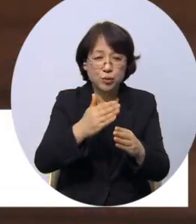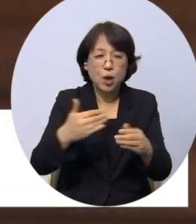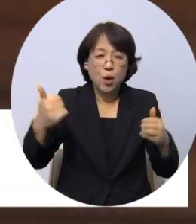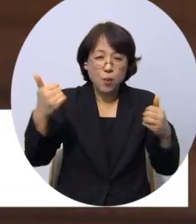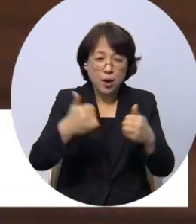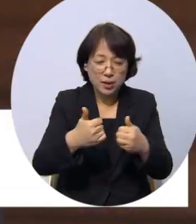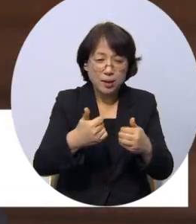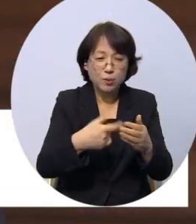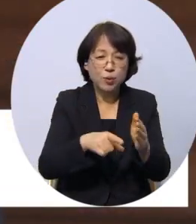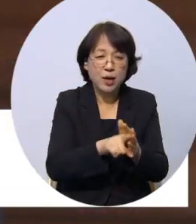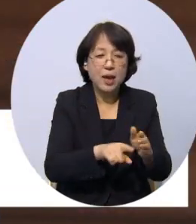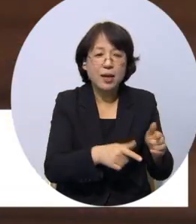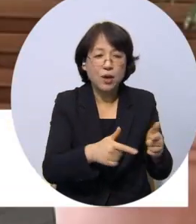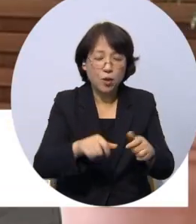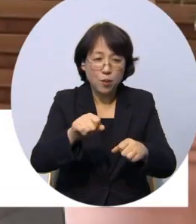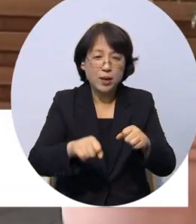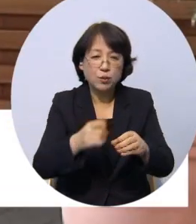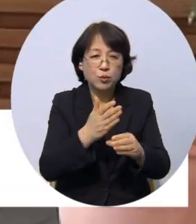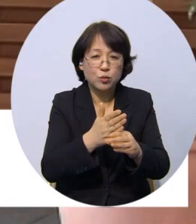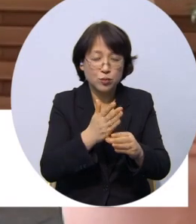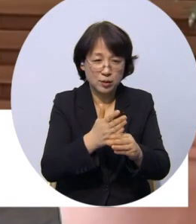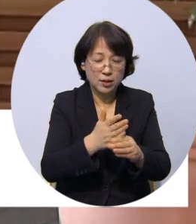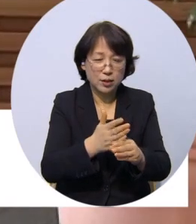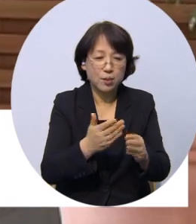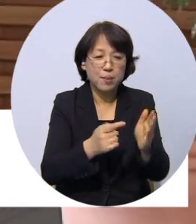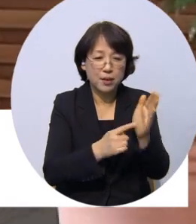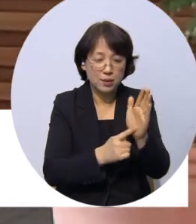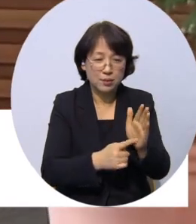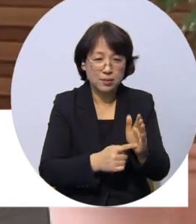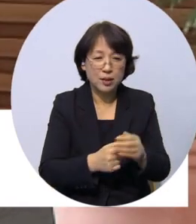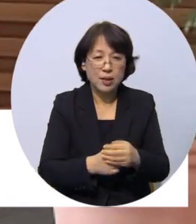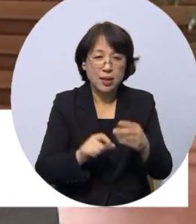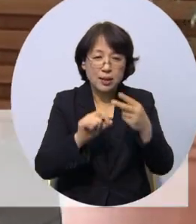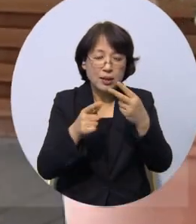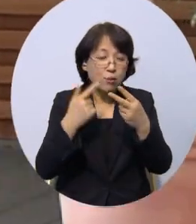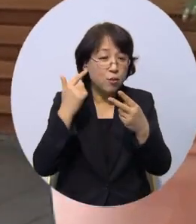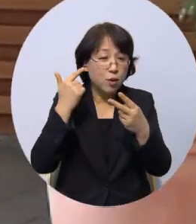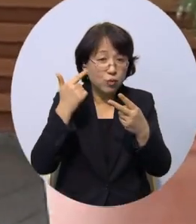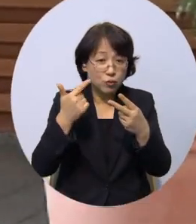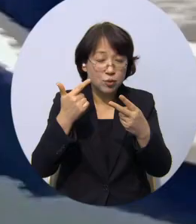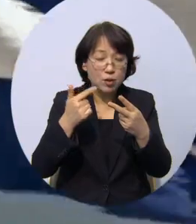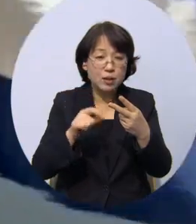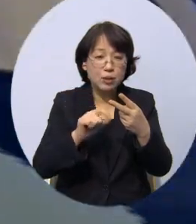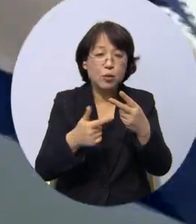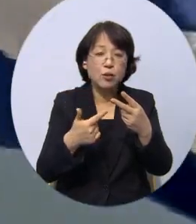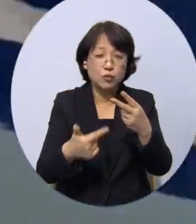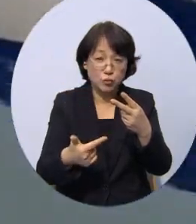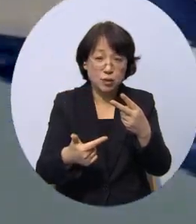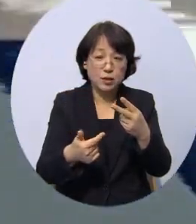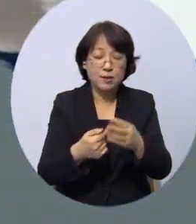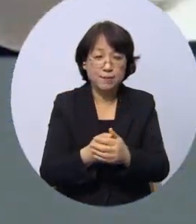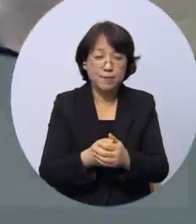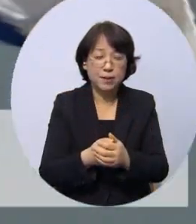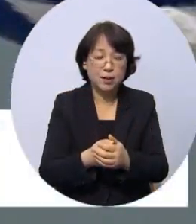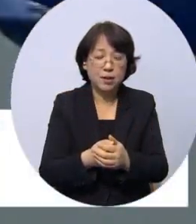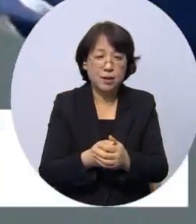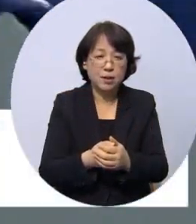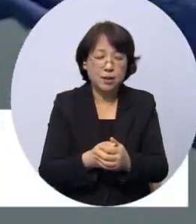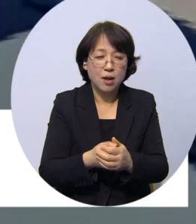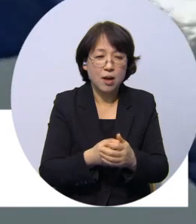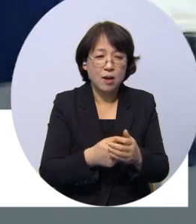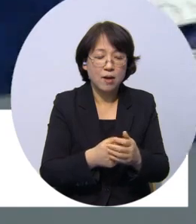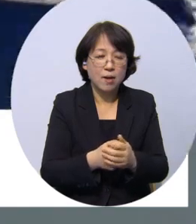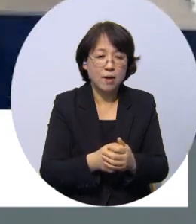여러 활동을 하고 있다고 밝혔는데 6일 후에 북한이 호응하는 메시지를 내놓은 겁니다 은 한국과 쿠바의 깜짝